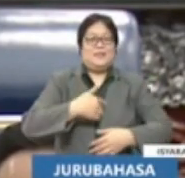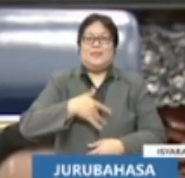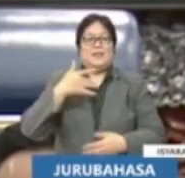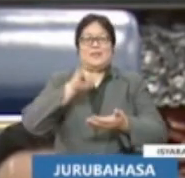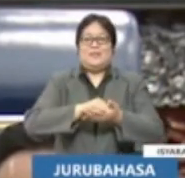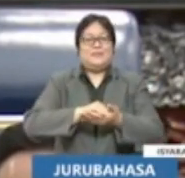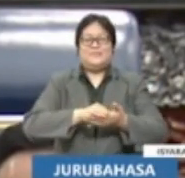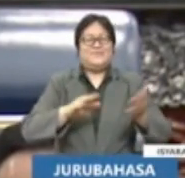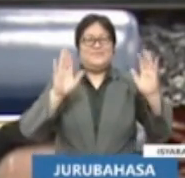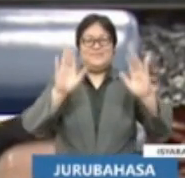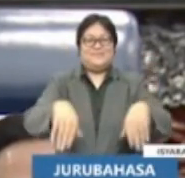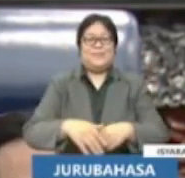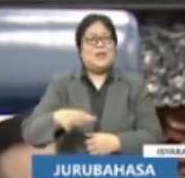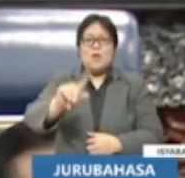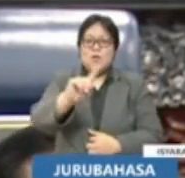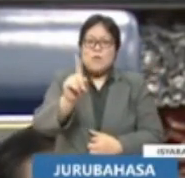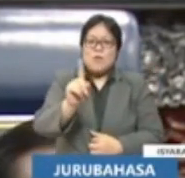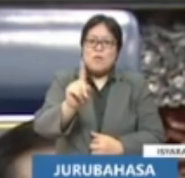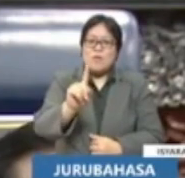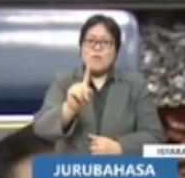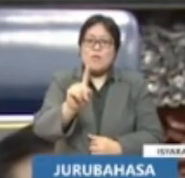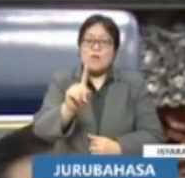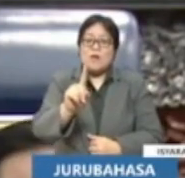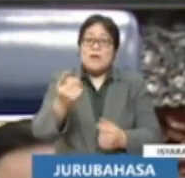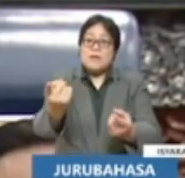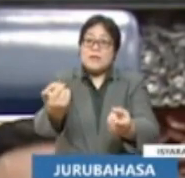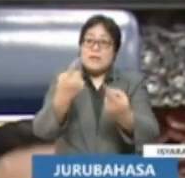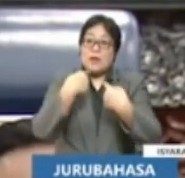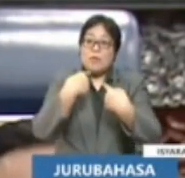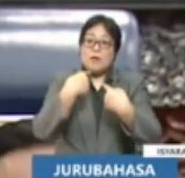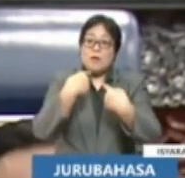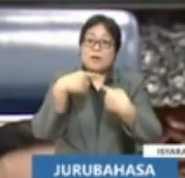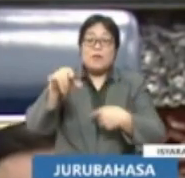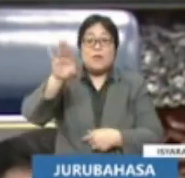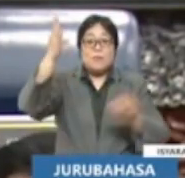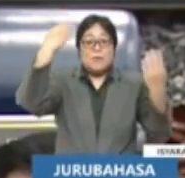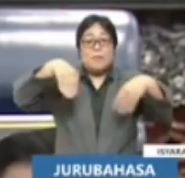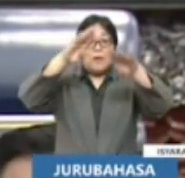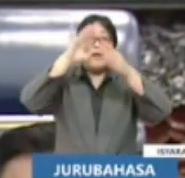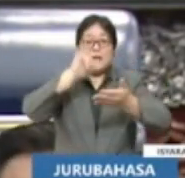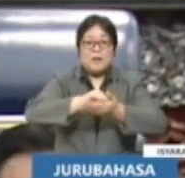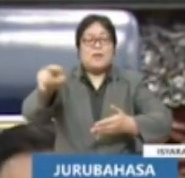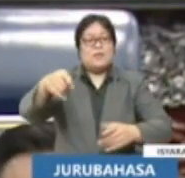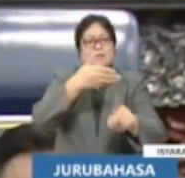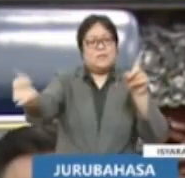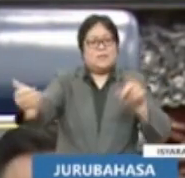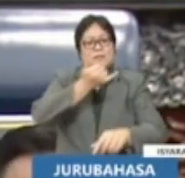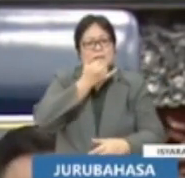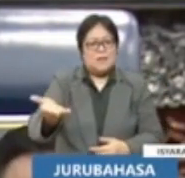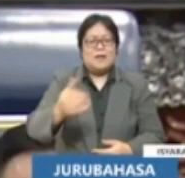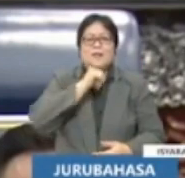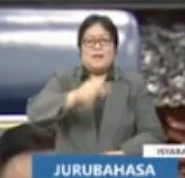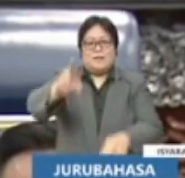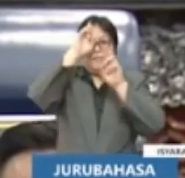that is below the belt. Yeah. It's not below the belt. What the reply from Tan Sri, Yang Berhormat Pekan tu below the belt. Yeah. Masa,